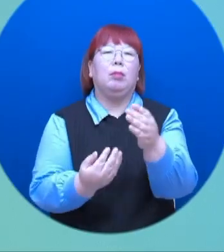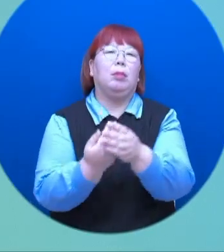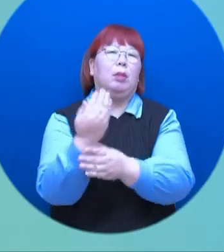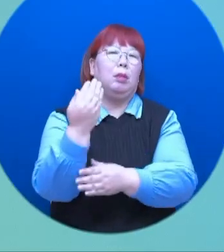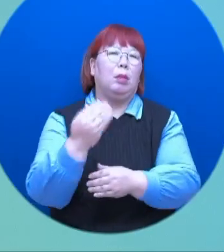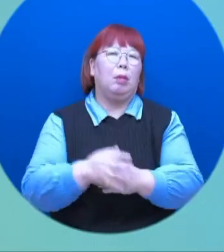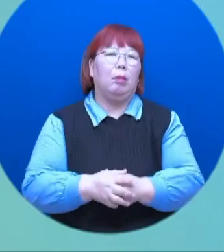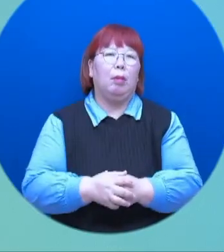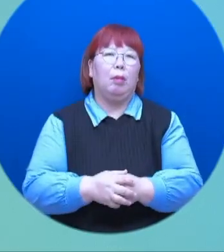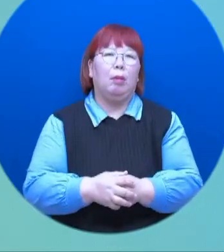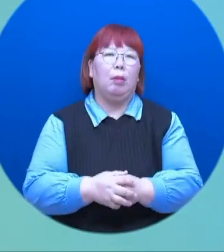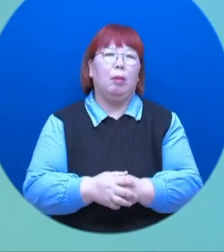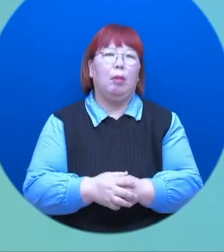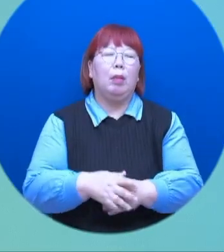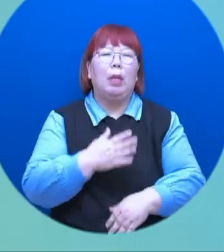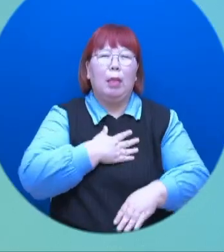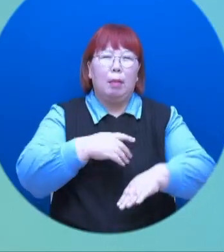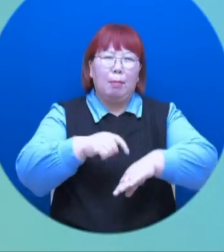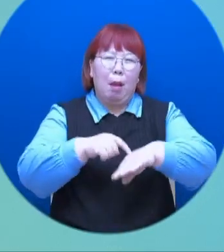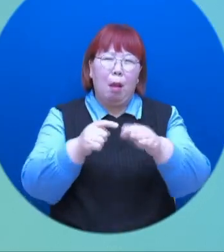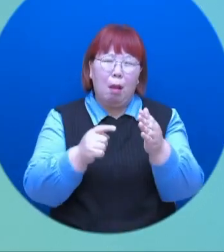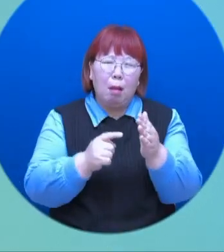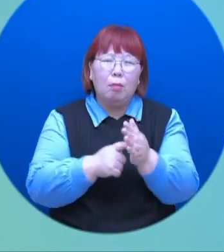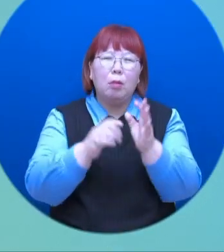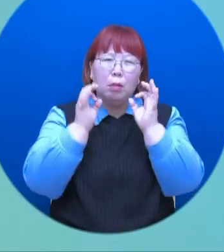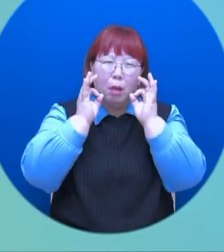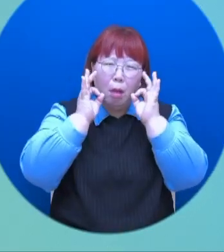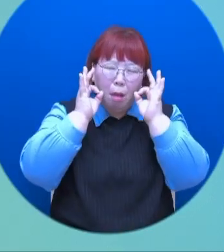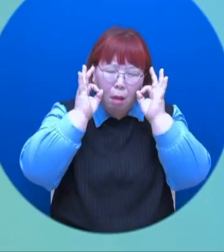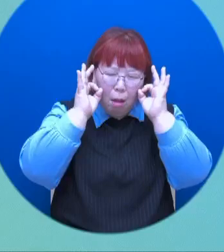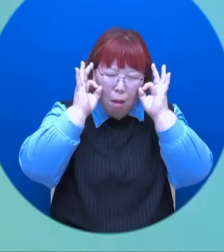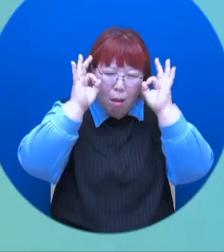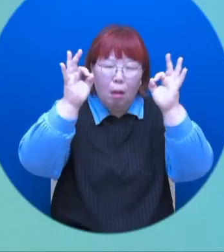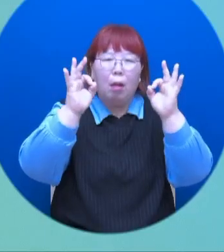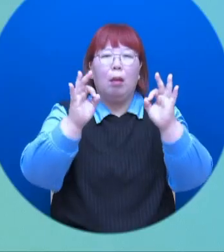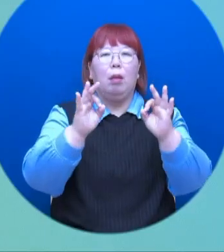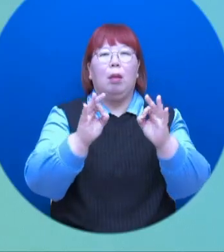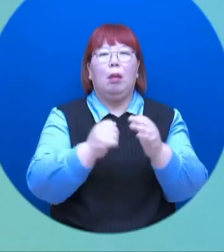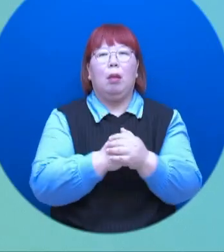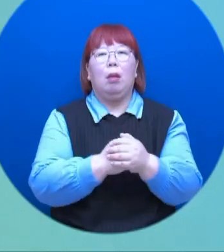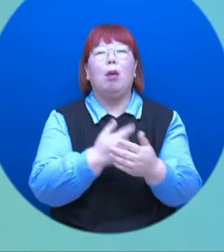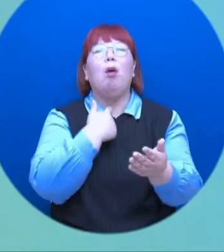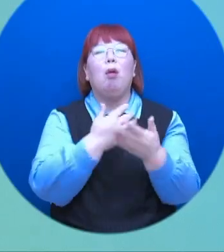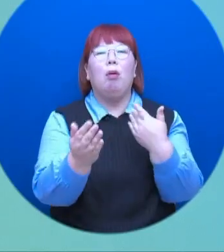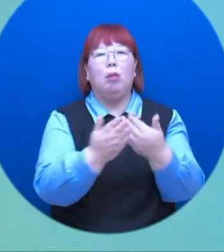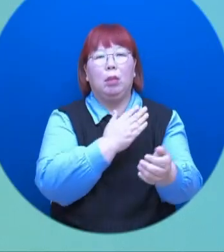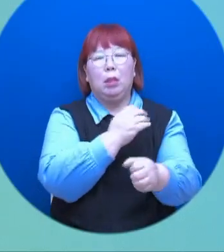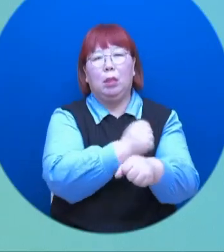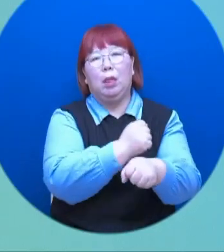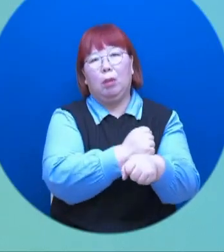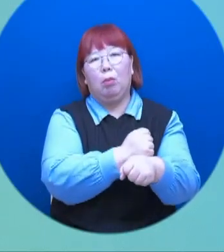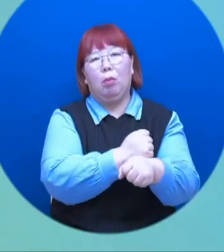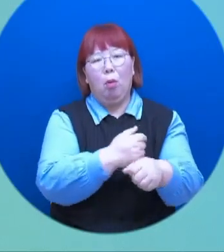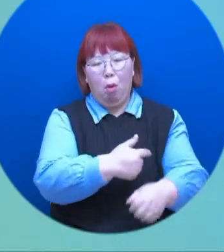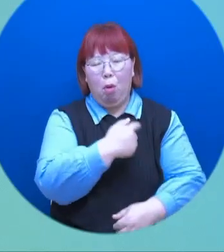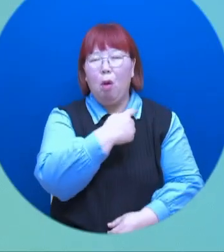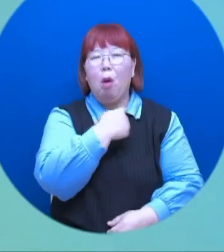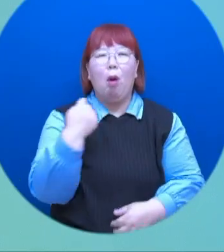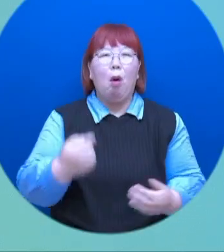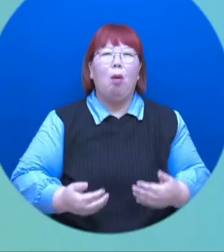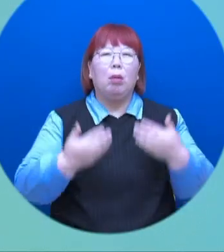나는과 같이 목숨을 걸고 헌신하여 업적을 갖고 있지만 그 누구도 알아주지